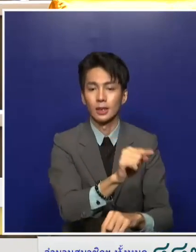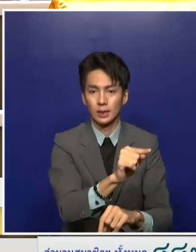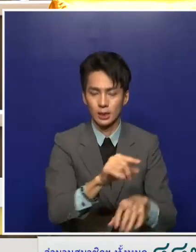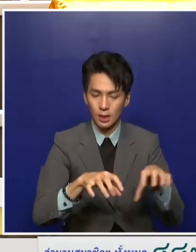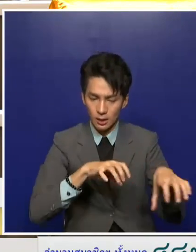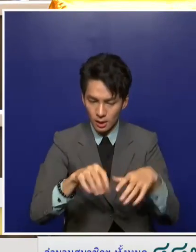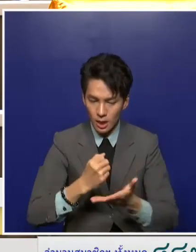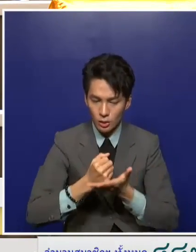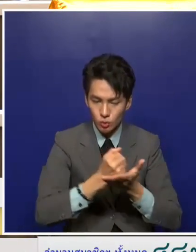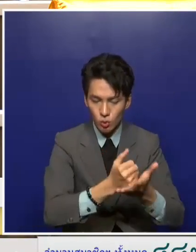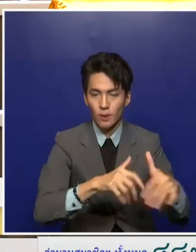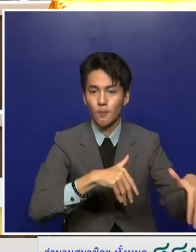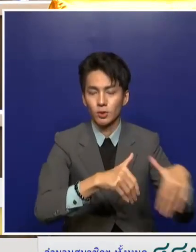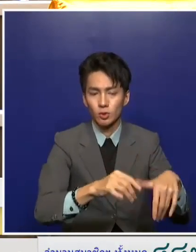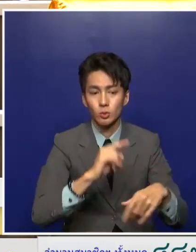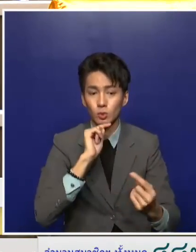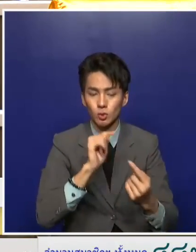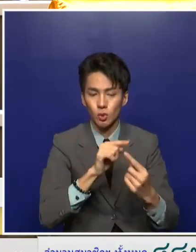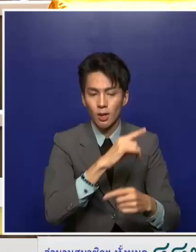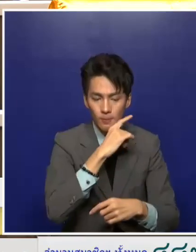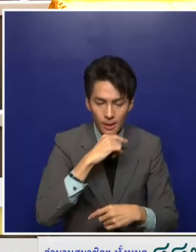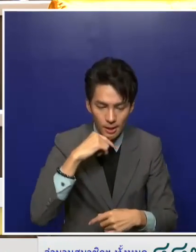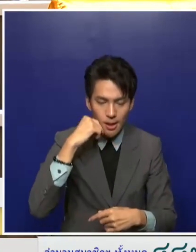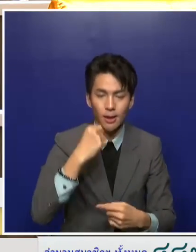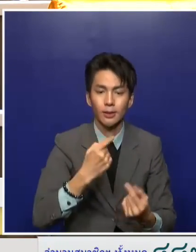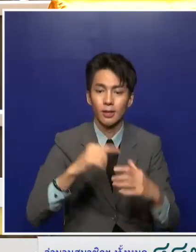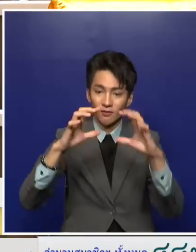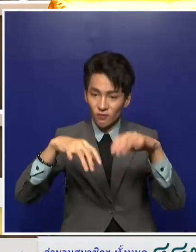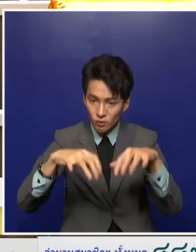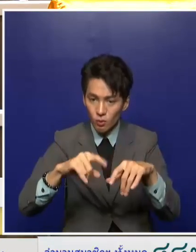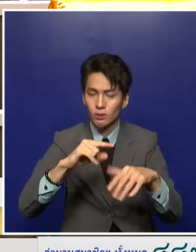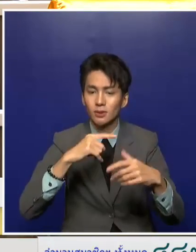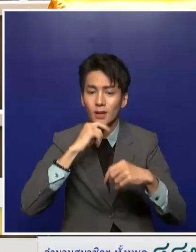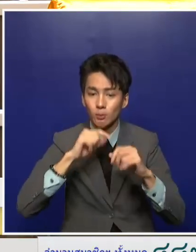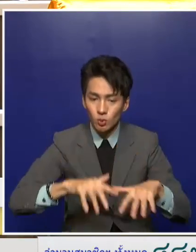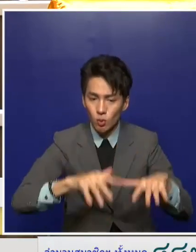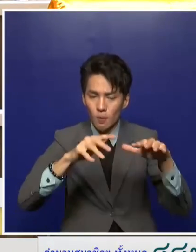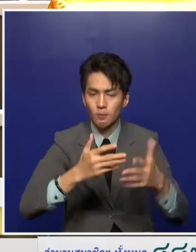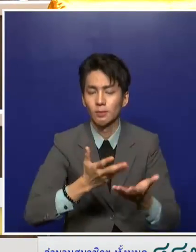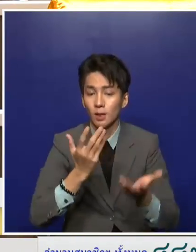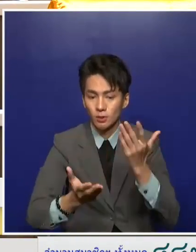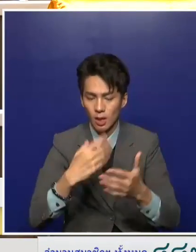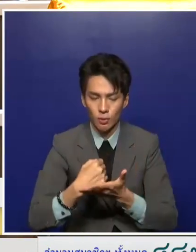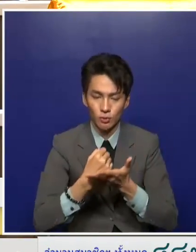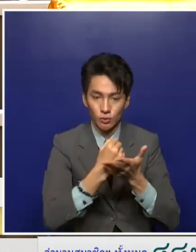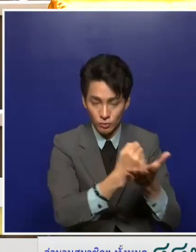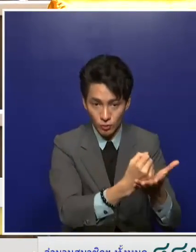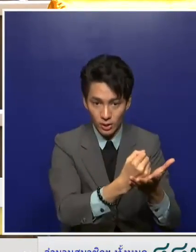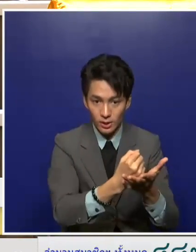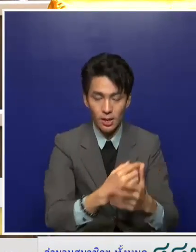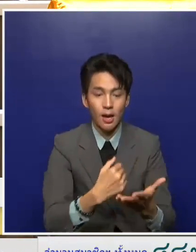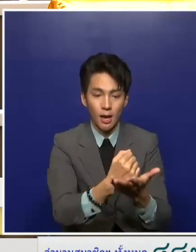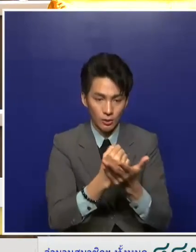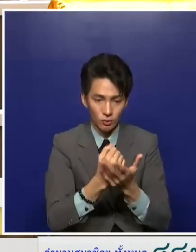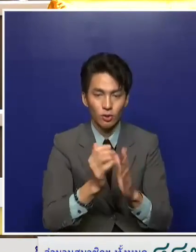พี่น้องประชาชนไม่ว่าจะเกิดอุทกภัยภัยแล้งซึ่งได้สร้างความเสียหายให้กับพี่น้องประชาชนอย่างมหาศาลมาต่อเนื่องโดยตลอด